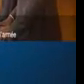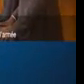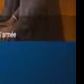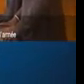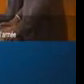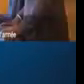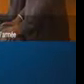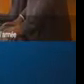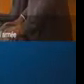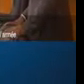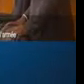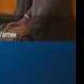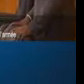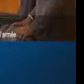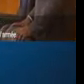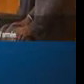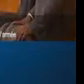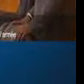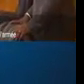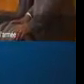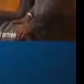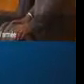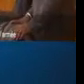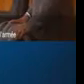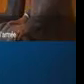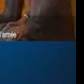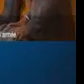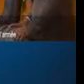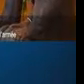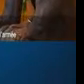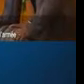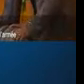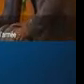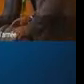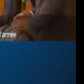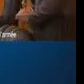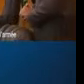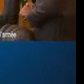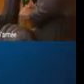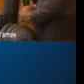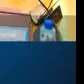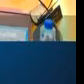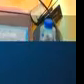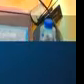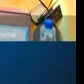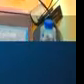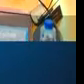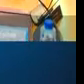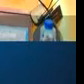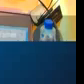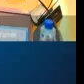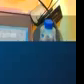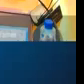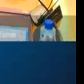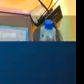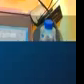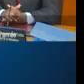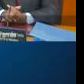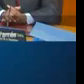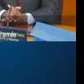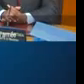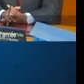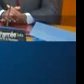Conseil des ministres s'est tenu hier au palais présidentiel en présence du président de la République Alassane Ouattara. Plusieurs projets de